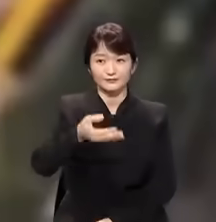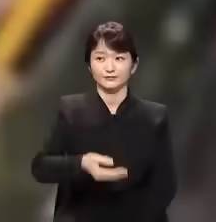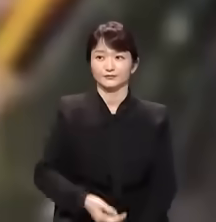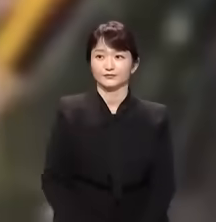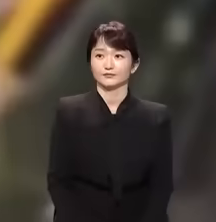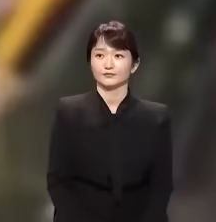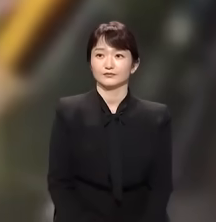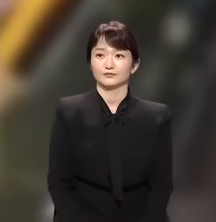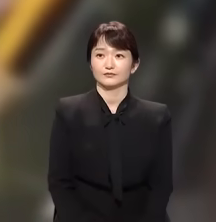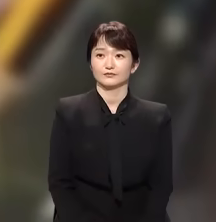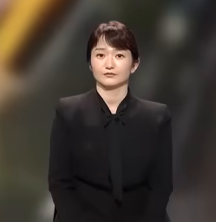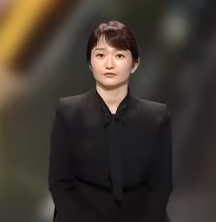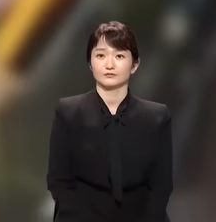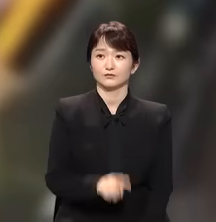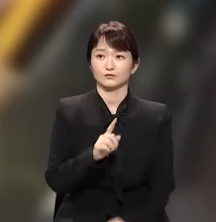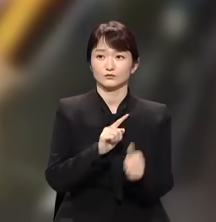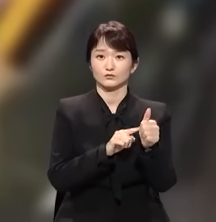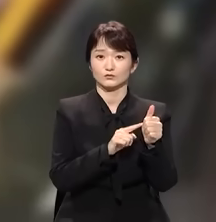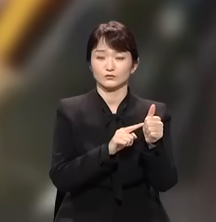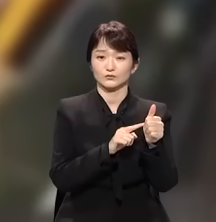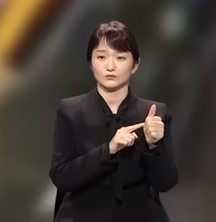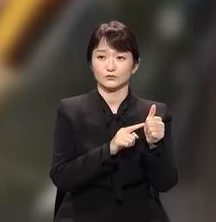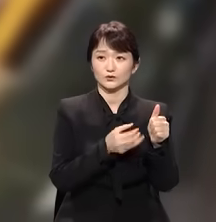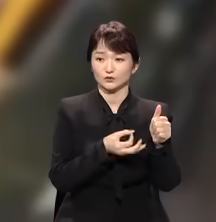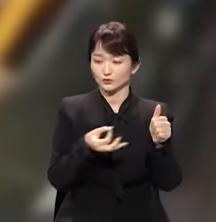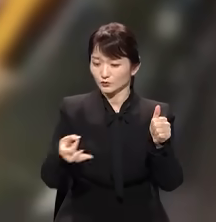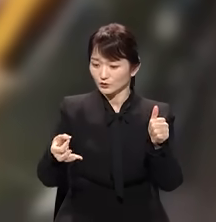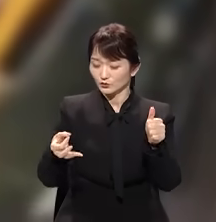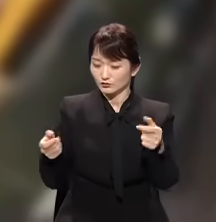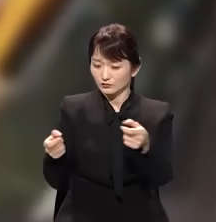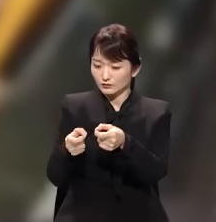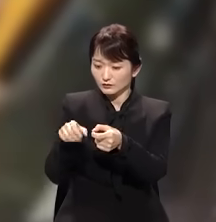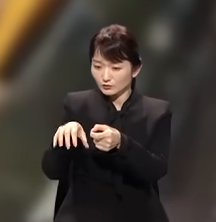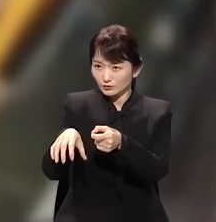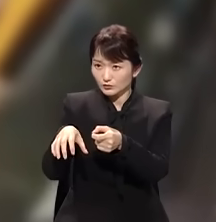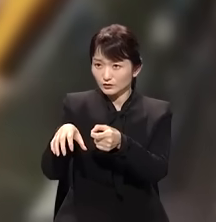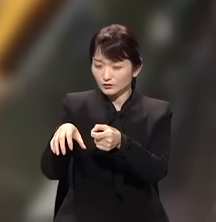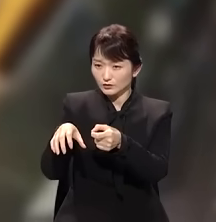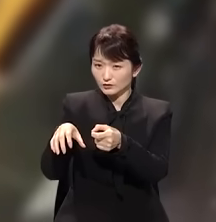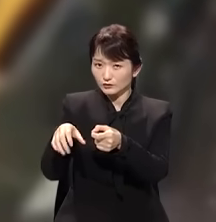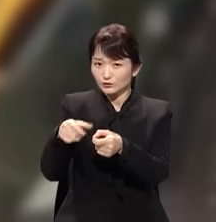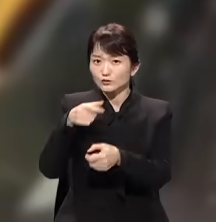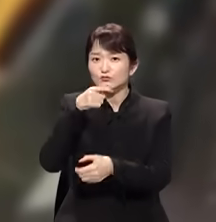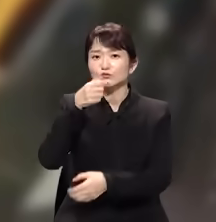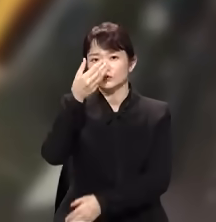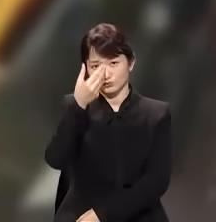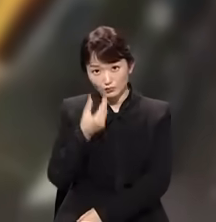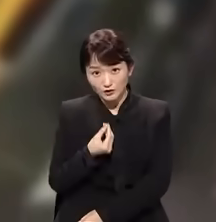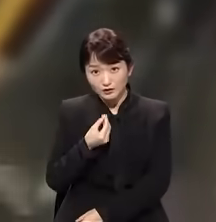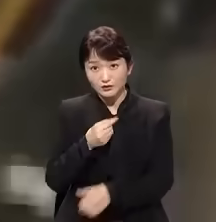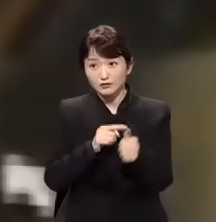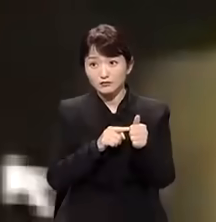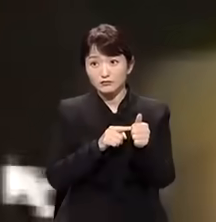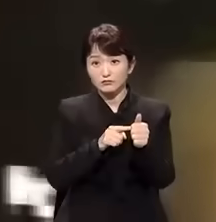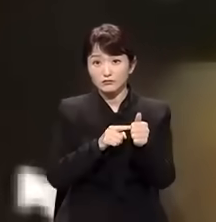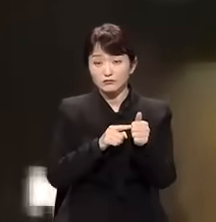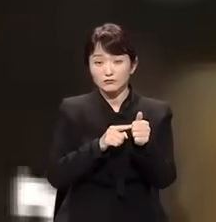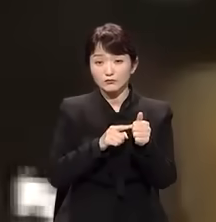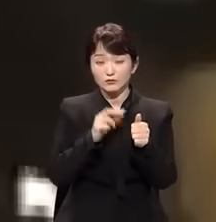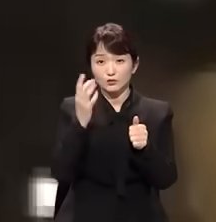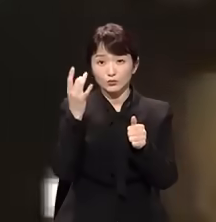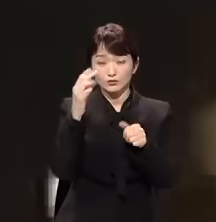만나보시죠 자 한 남성이 산대 앞에 서서 물을 한자자 이렇게 쭉 들이킵니다 그러더니 다시 자리로